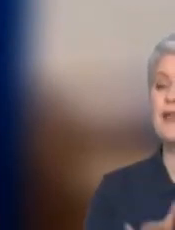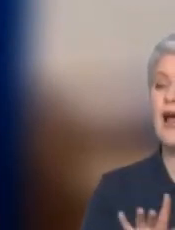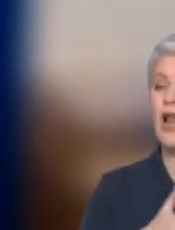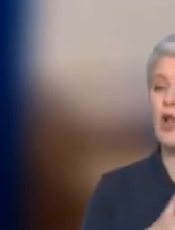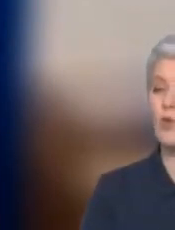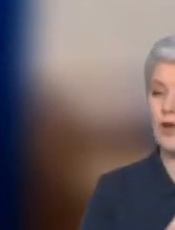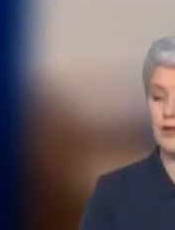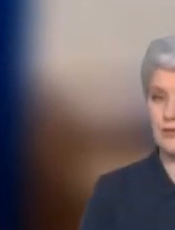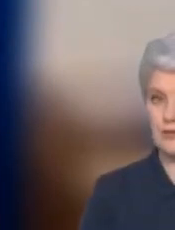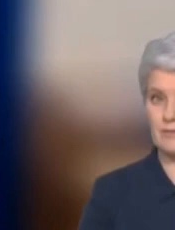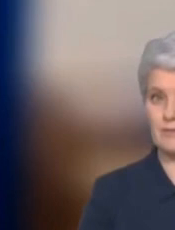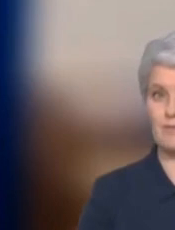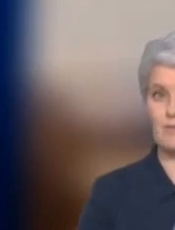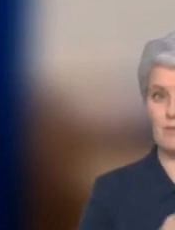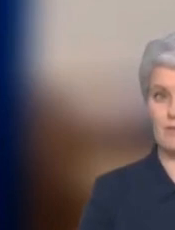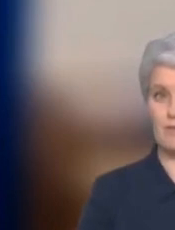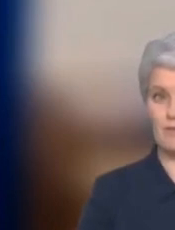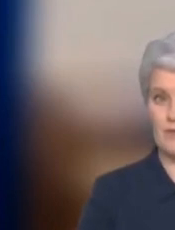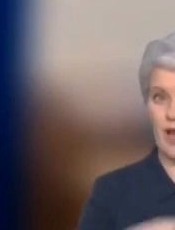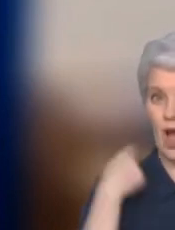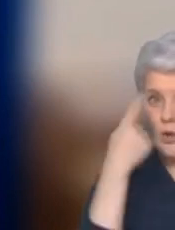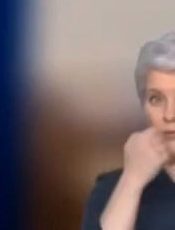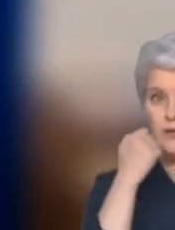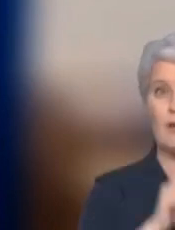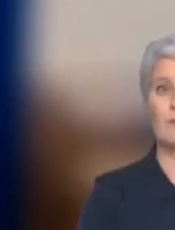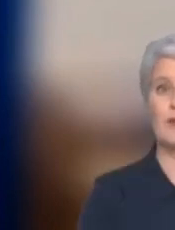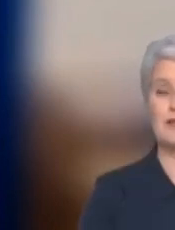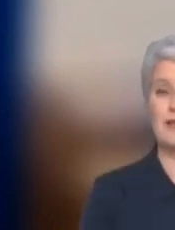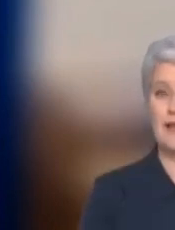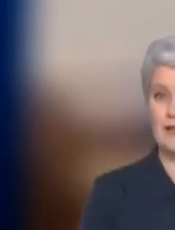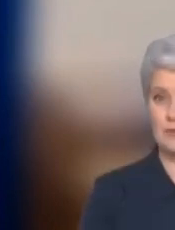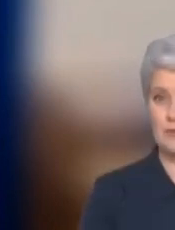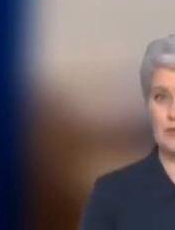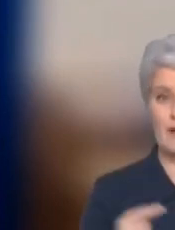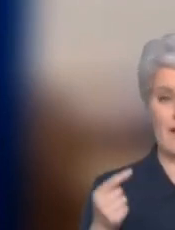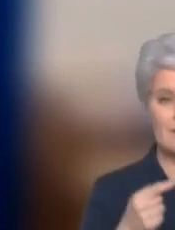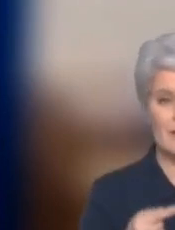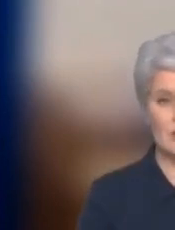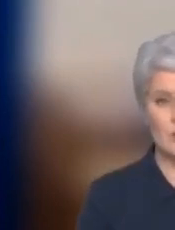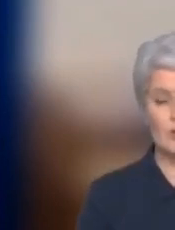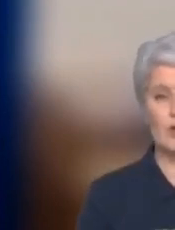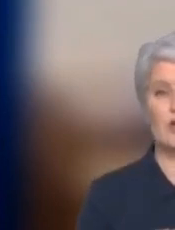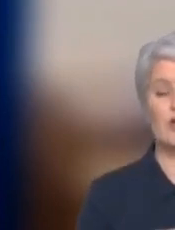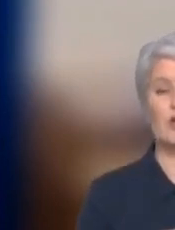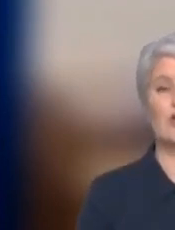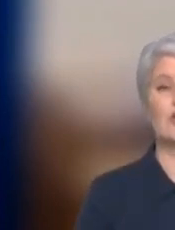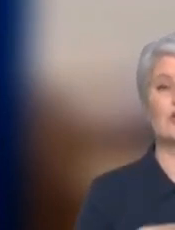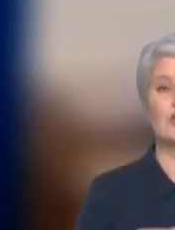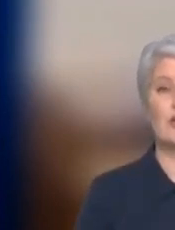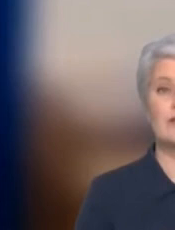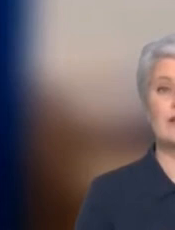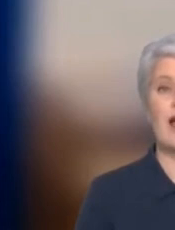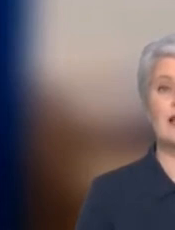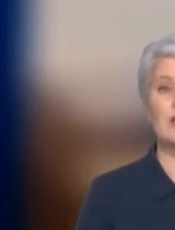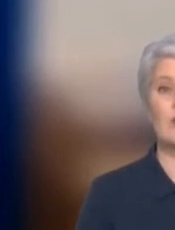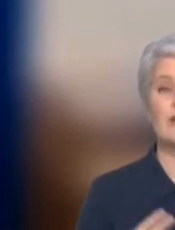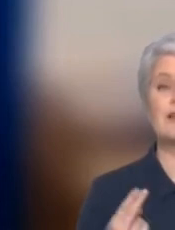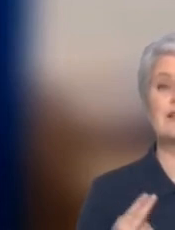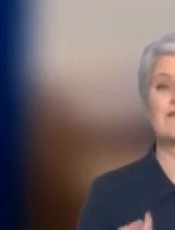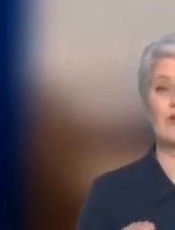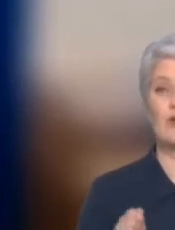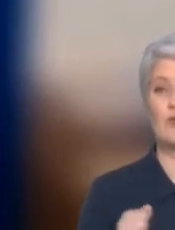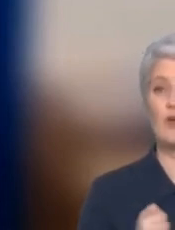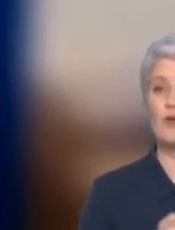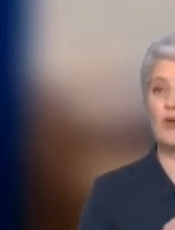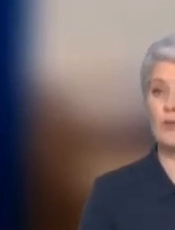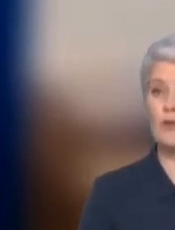Так от, зайшовши в цей особистий пенсійний кабінет, верифікуючи через електронний цифровий ключ, а його можна зробити практично